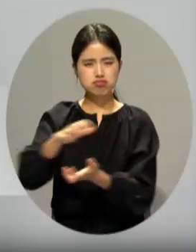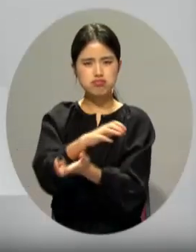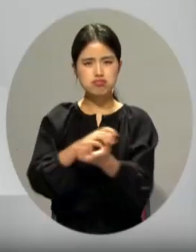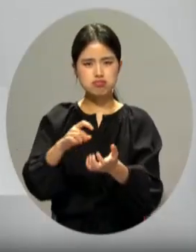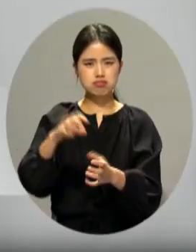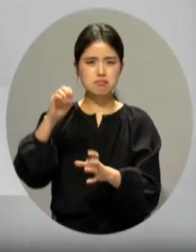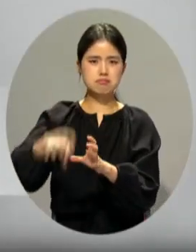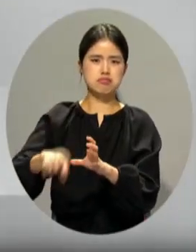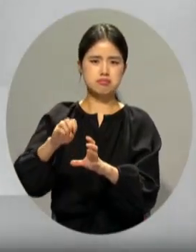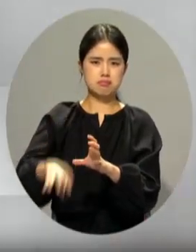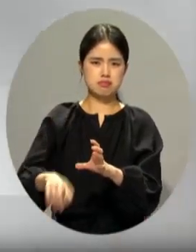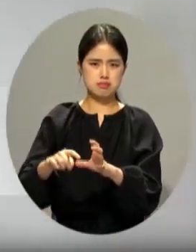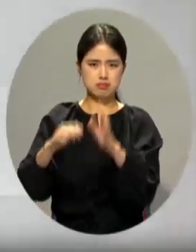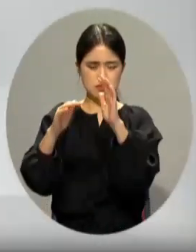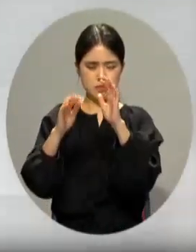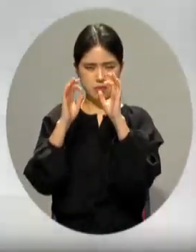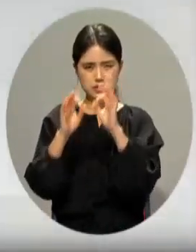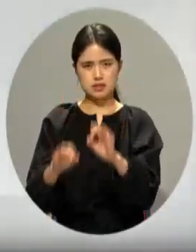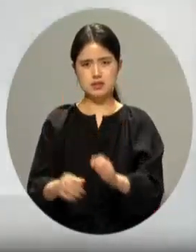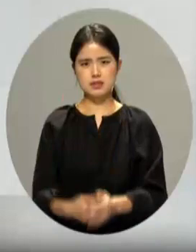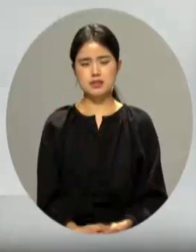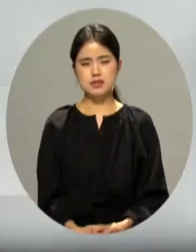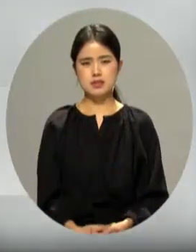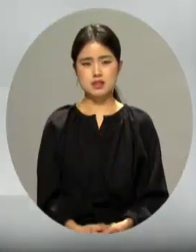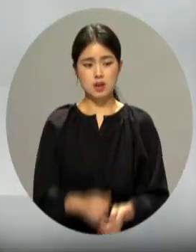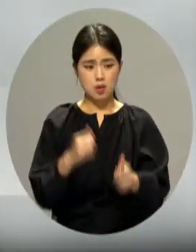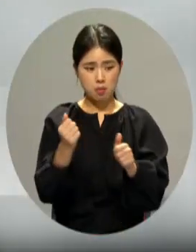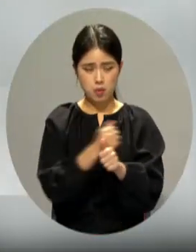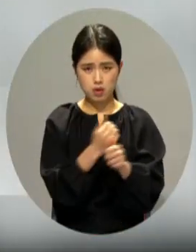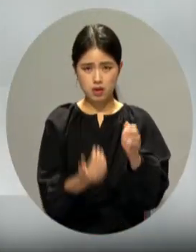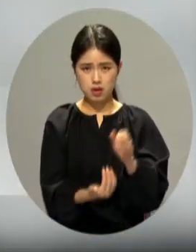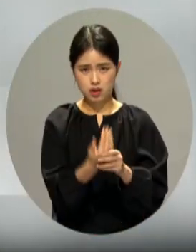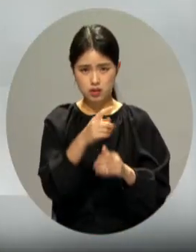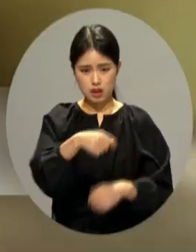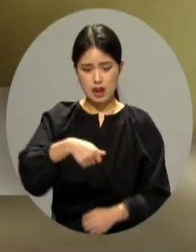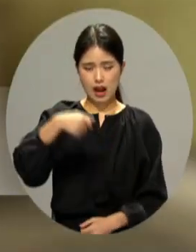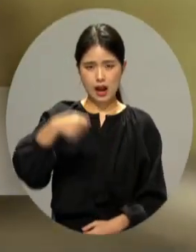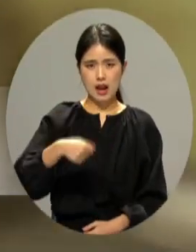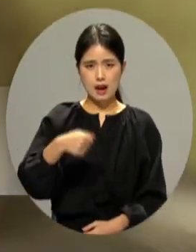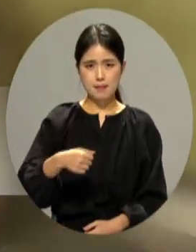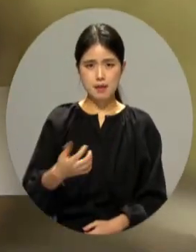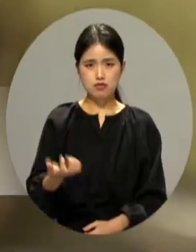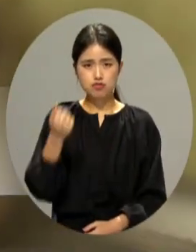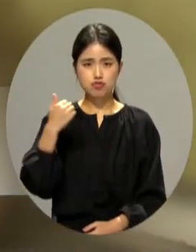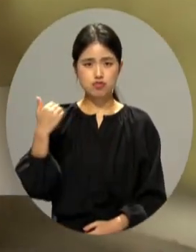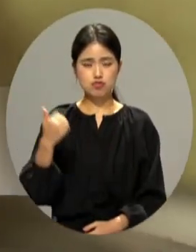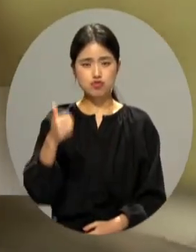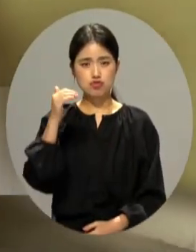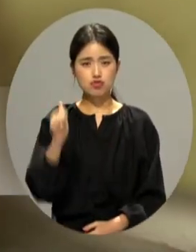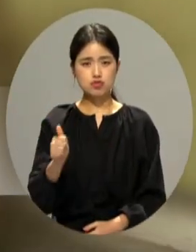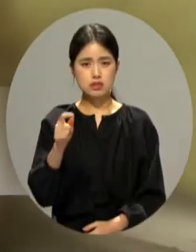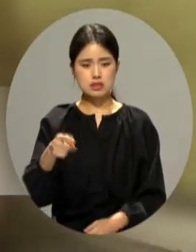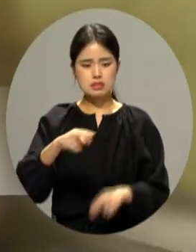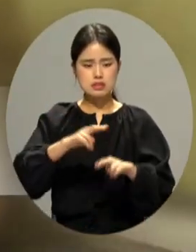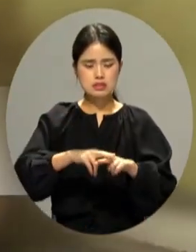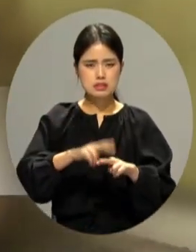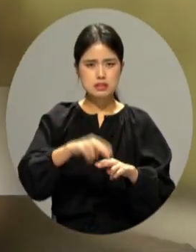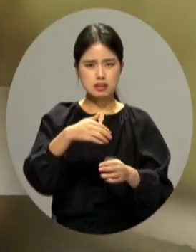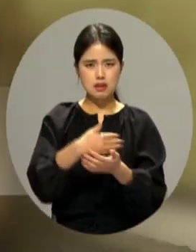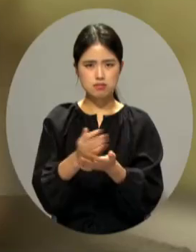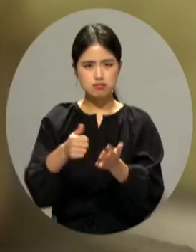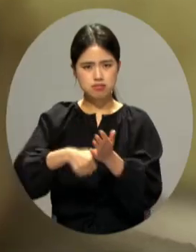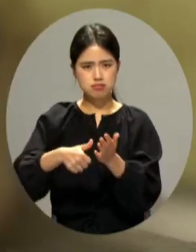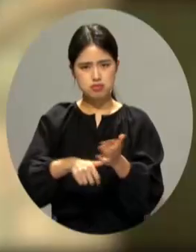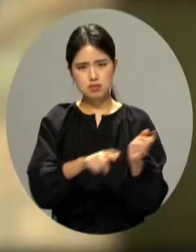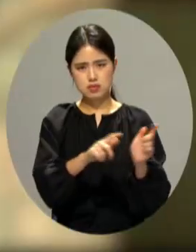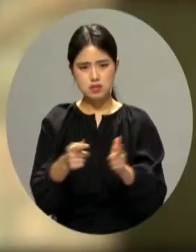무더기로 버려져 있는 모습이 포착됩니다. 폭행이 벌어졌던 다방의 주인은 사건 발생 다음 날 의자와 직기들이 어질러져